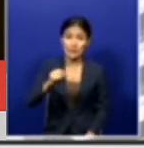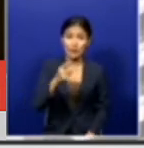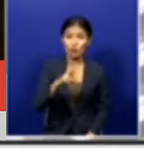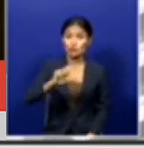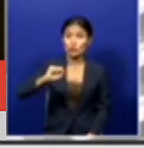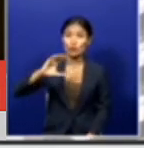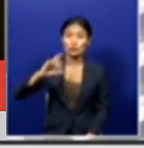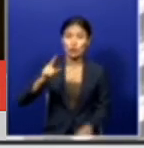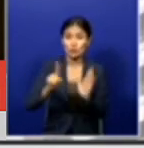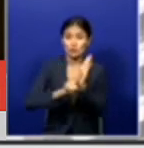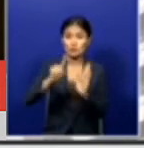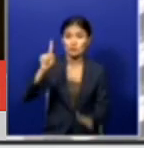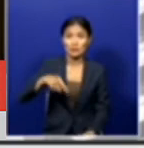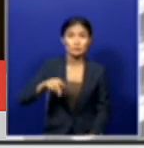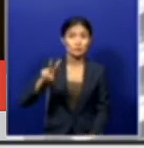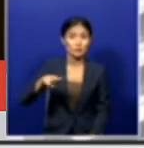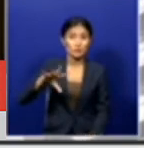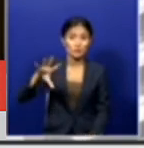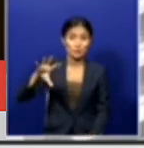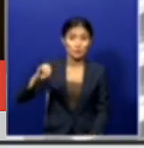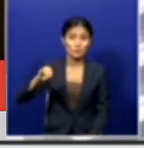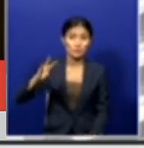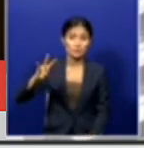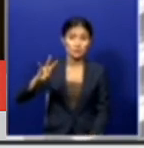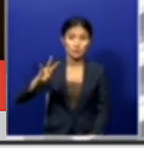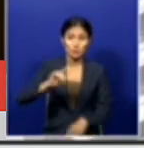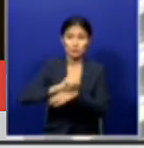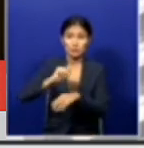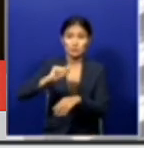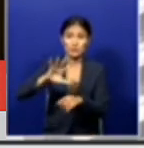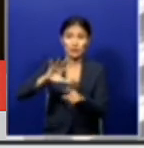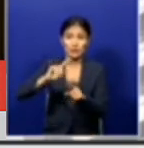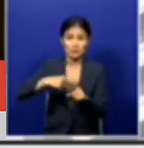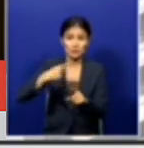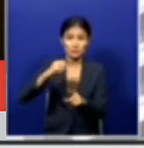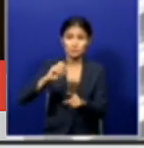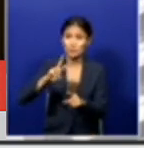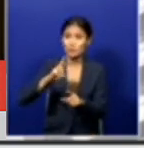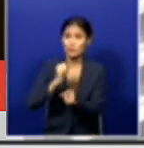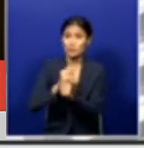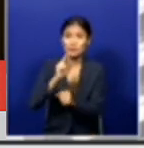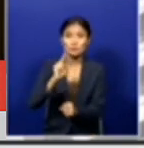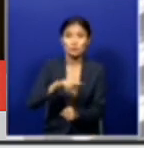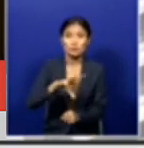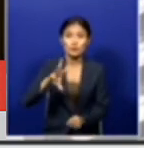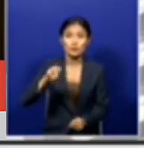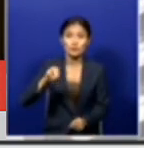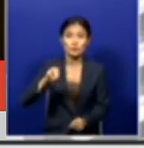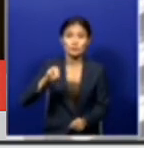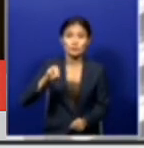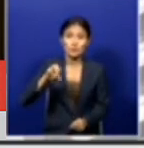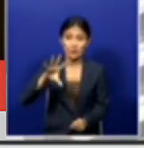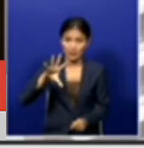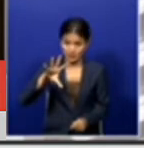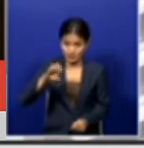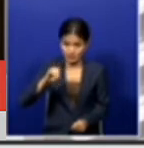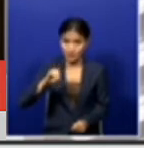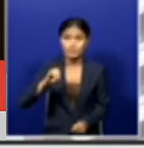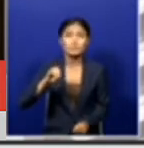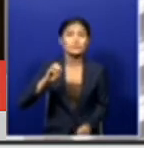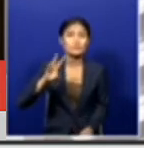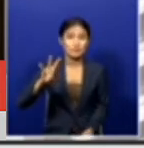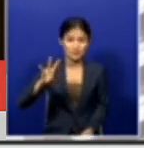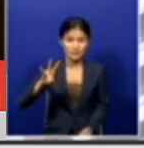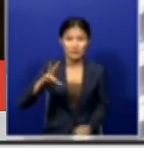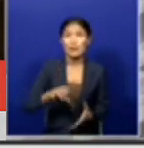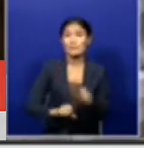ทับ2557ลงวันที่25ธันวาคม2557และประกาศคส